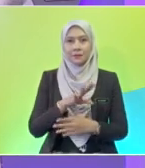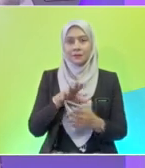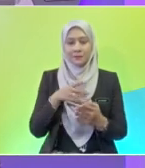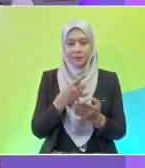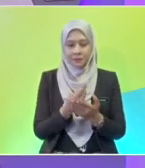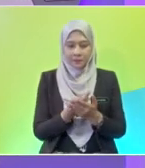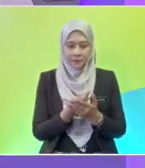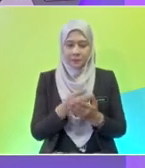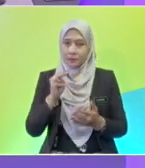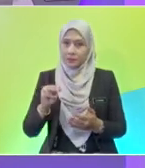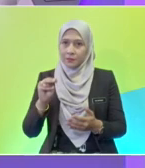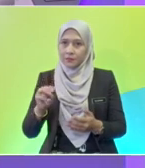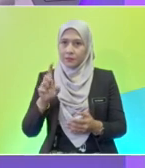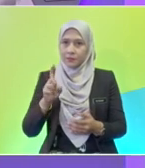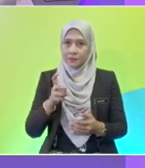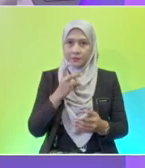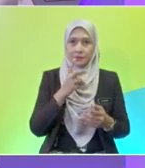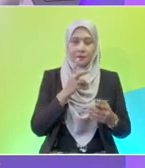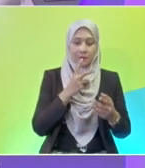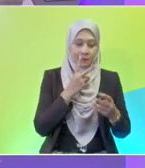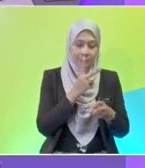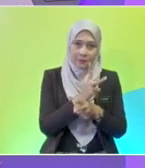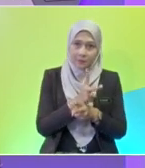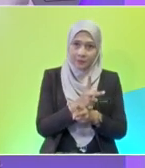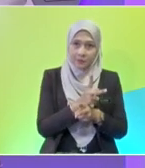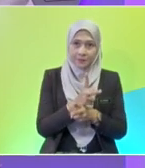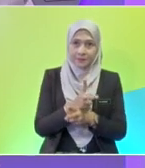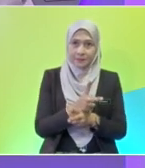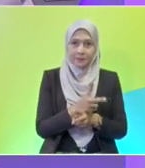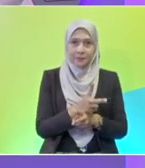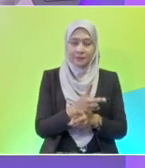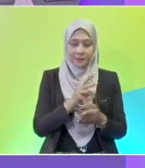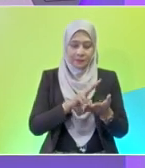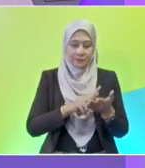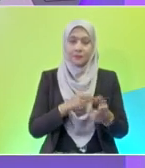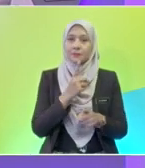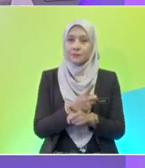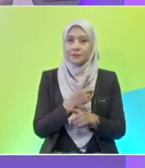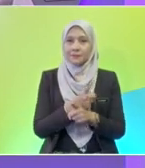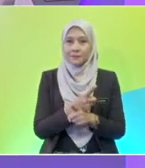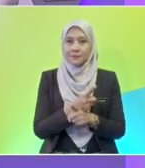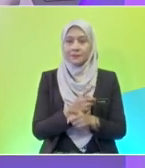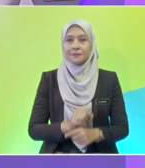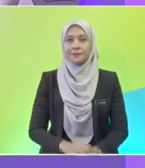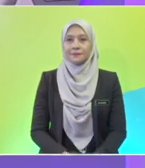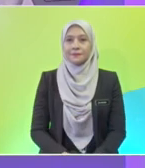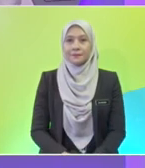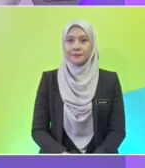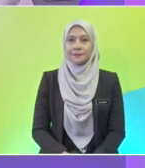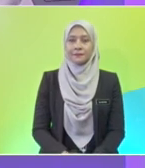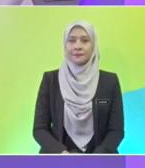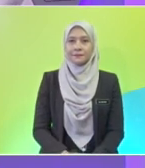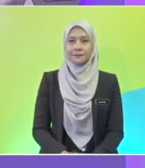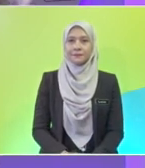membaca soal murid-murid perlu berhati-hati ya kita lihat soal yang kedua Alhamdulillah soalnya aplikasi dia biasanya